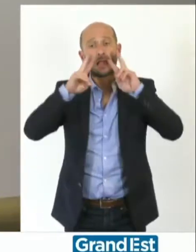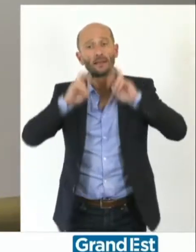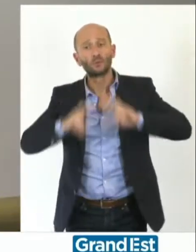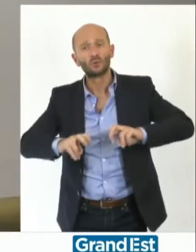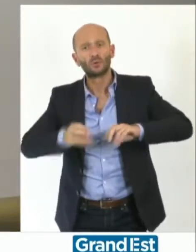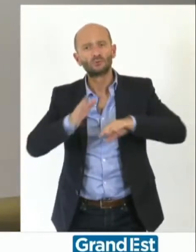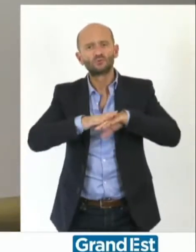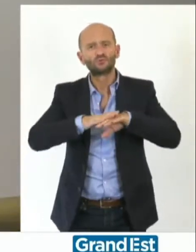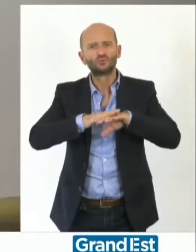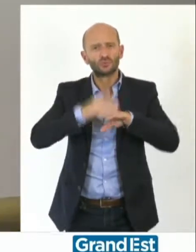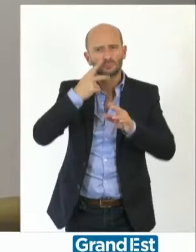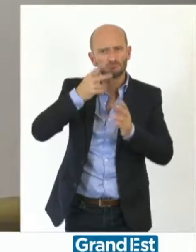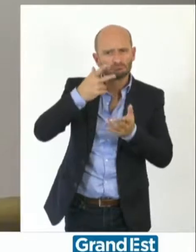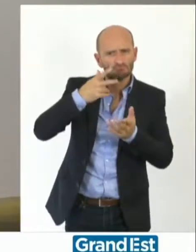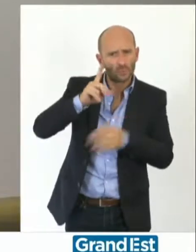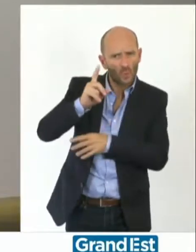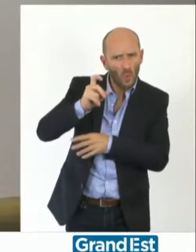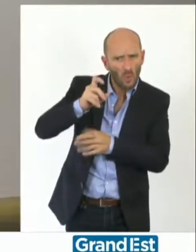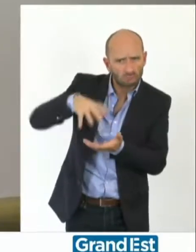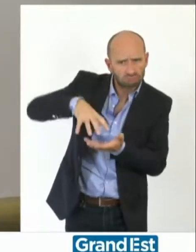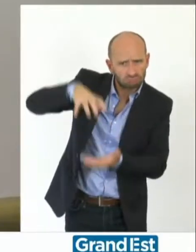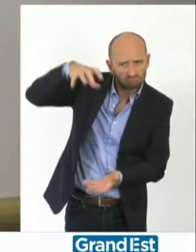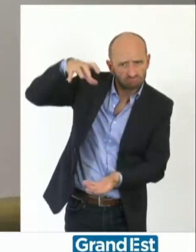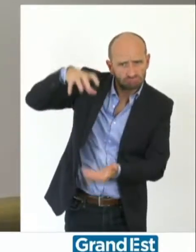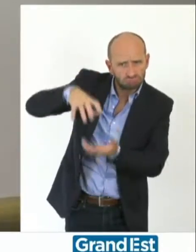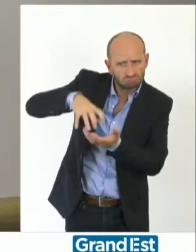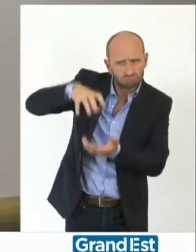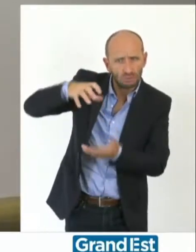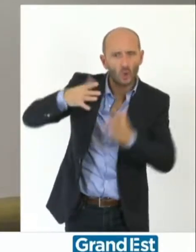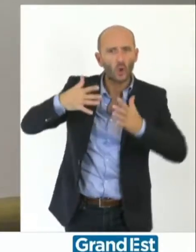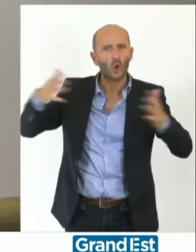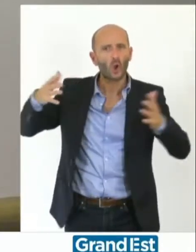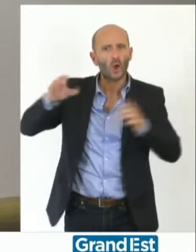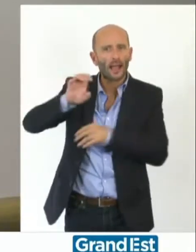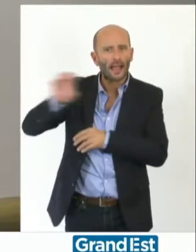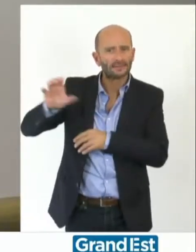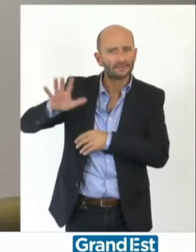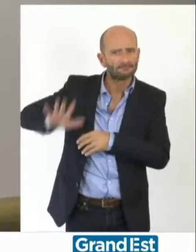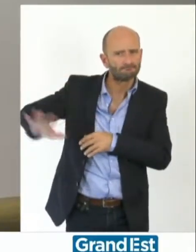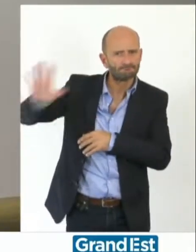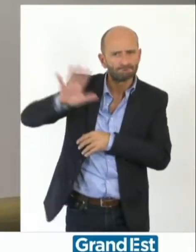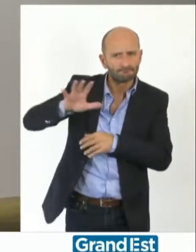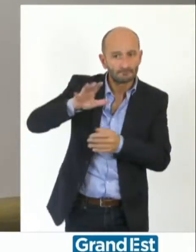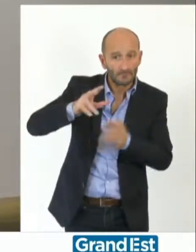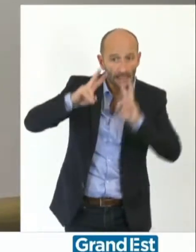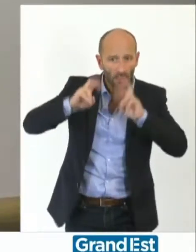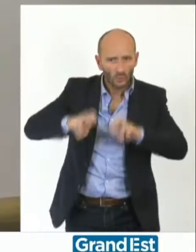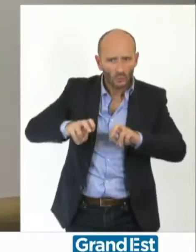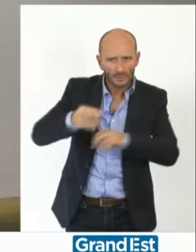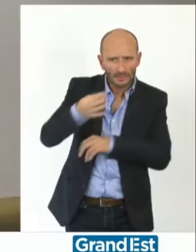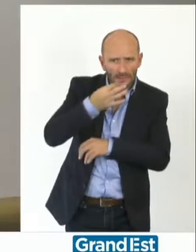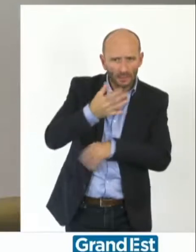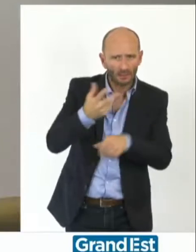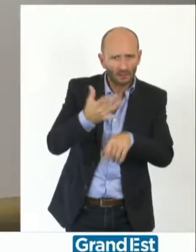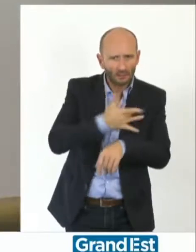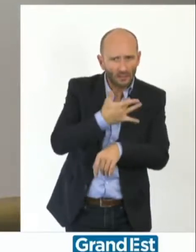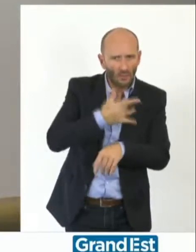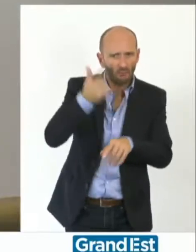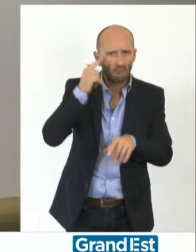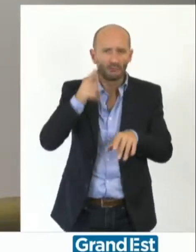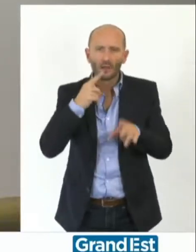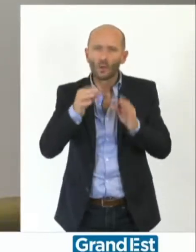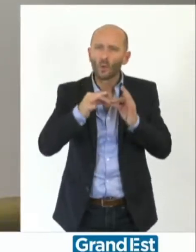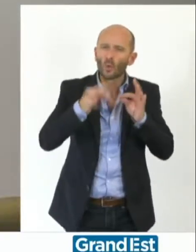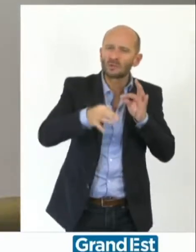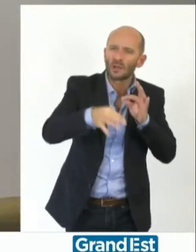l'état quantitative de la ressource en eau dans le grand test nous apporte quelques enseignements intéressants comme les impacts des sécheresses et canicules de ces